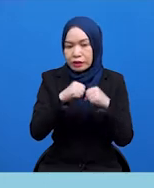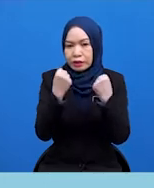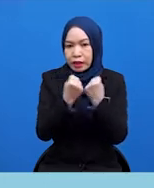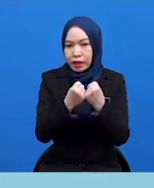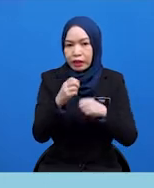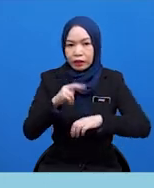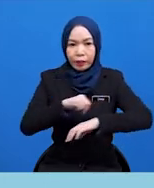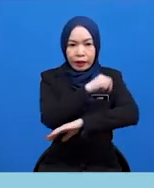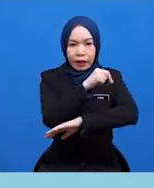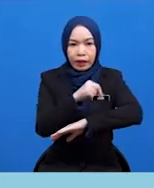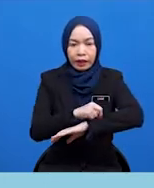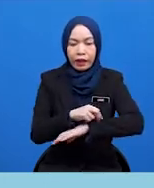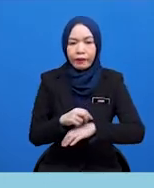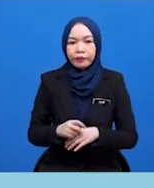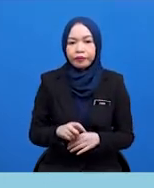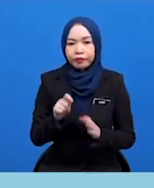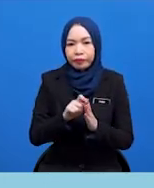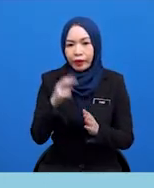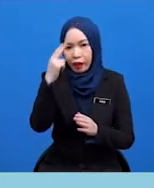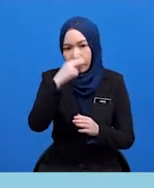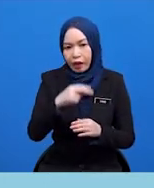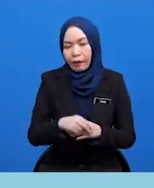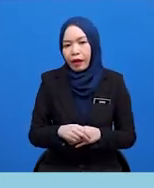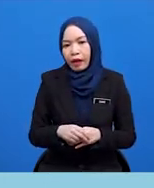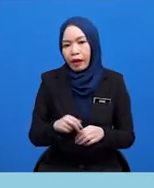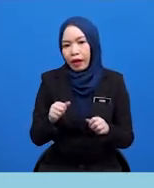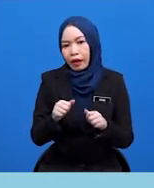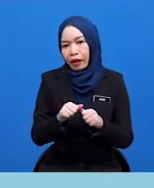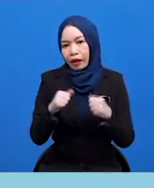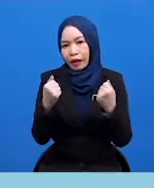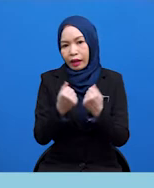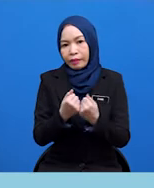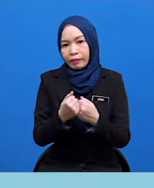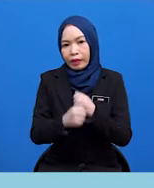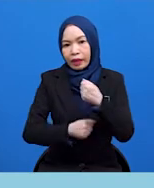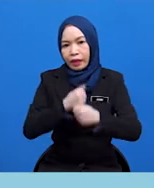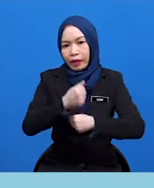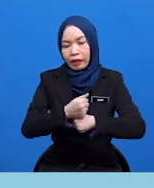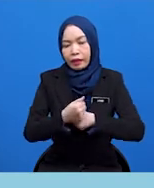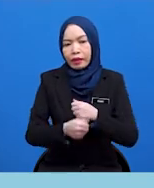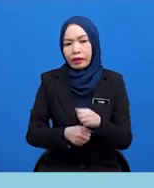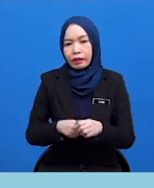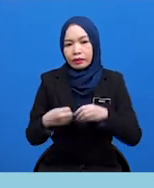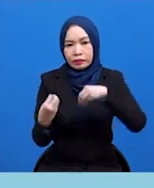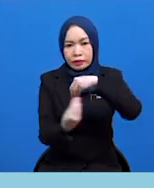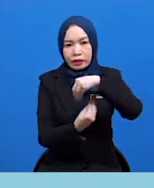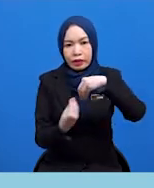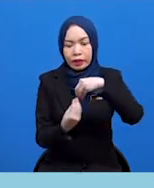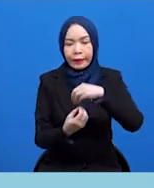alam sekitar fizikal. Pertama, mengamalkan pertanian